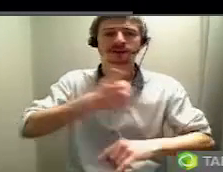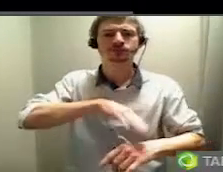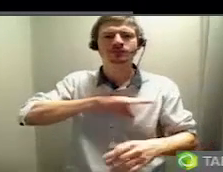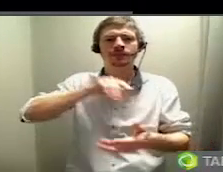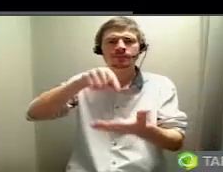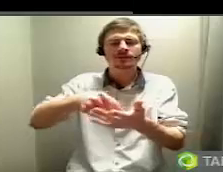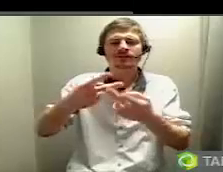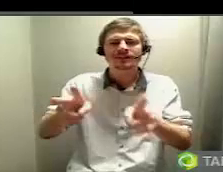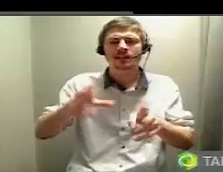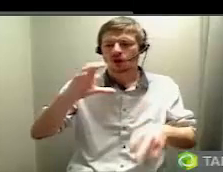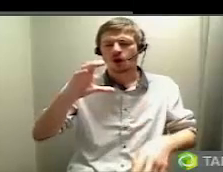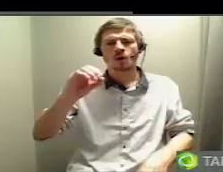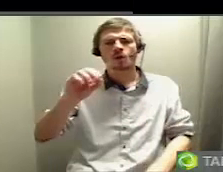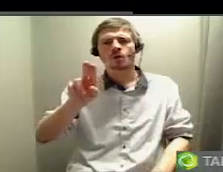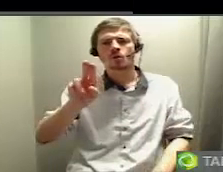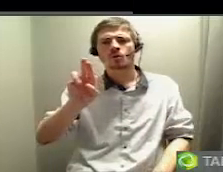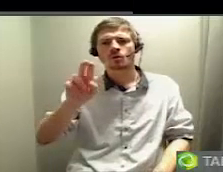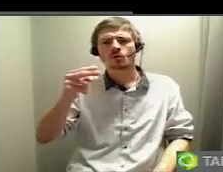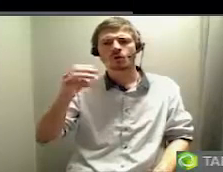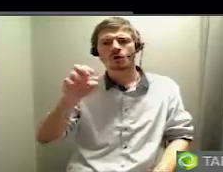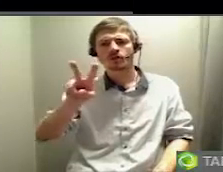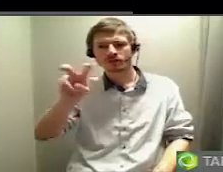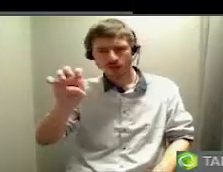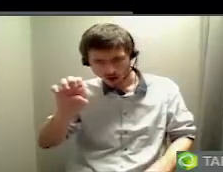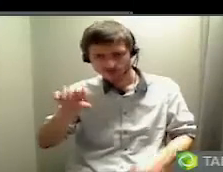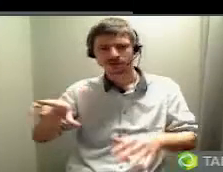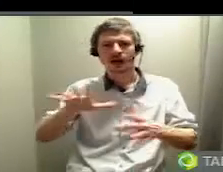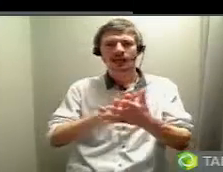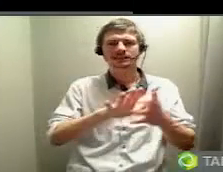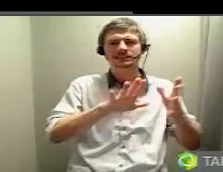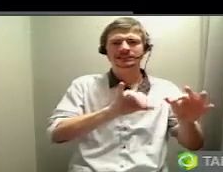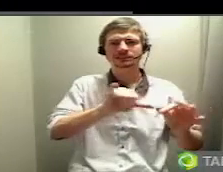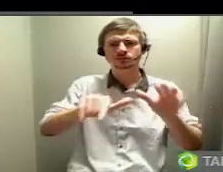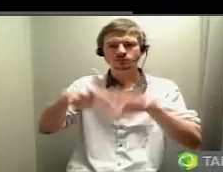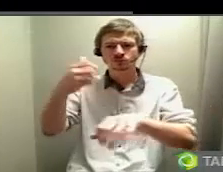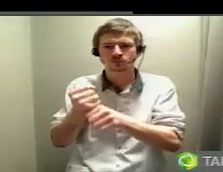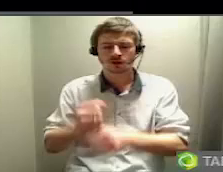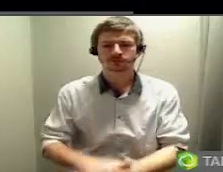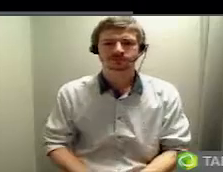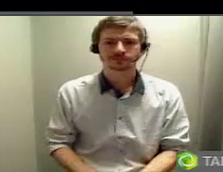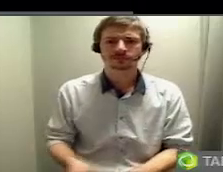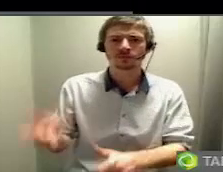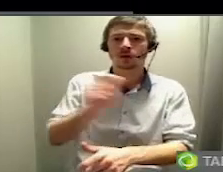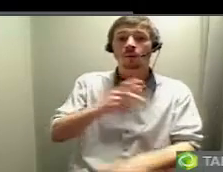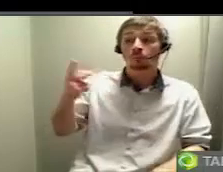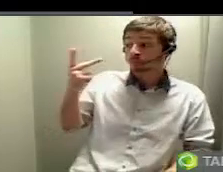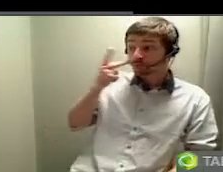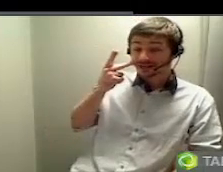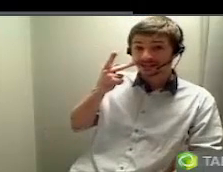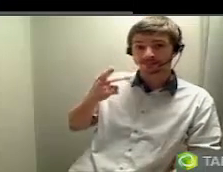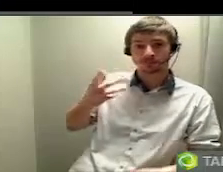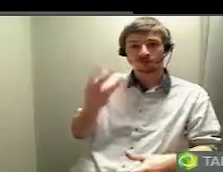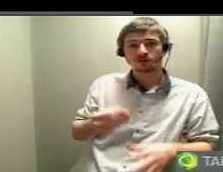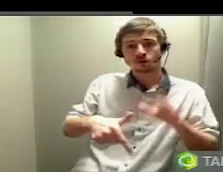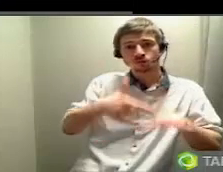12 ans. Le conseil municipal d'enfants et des jeunes 12-14 ans de Poitiers. Changeons le regard sur le handicap,